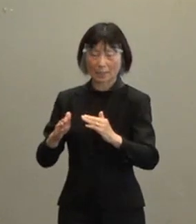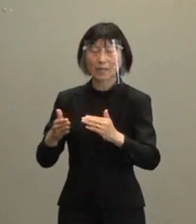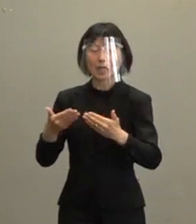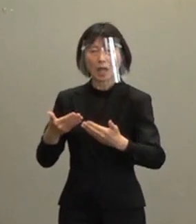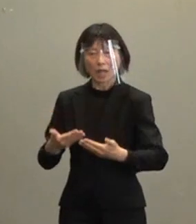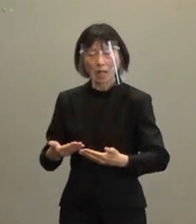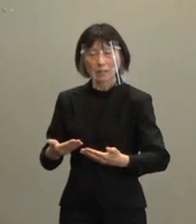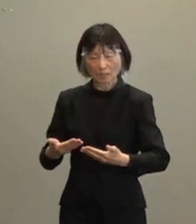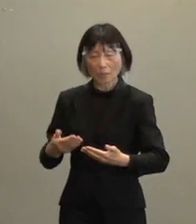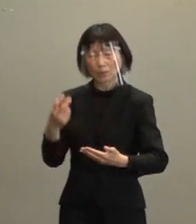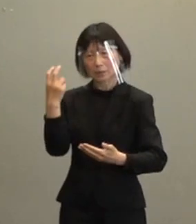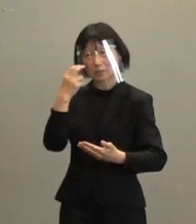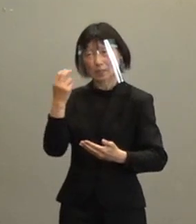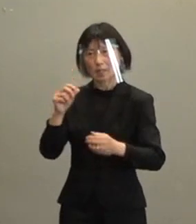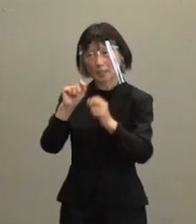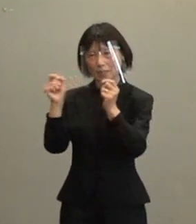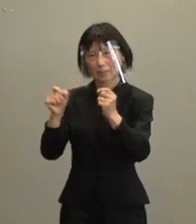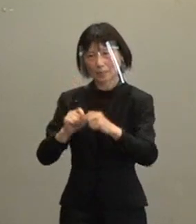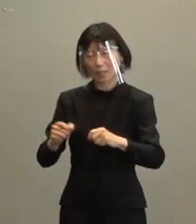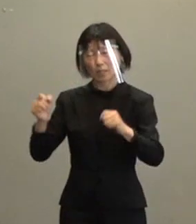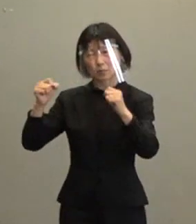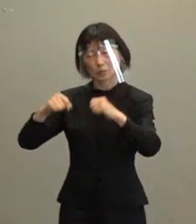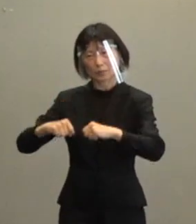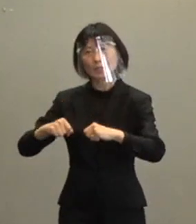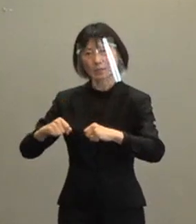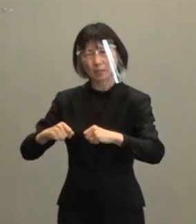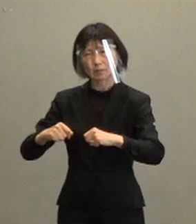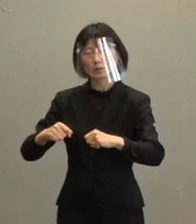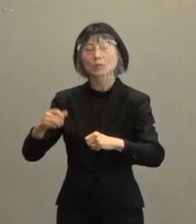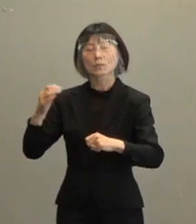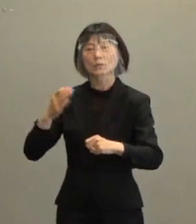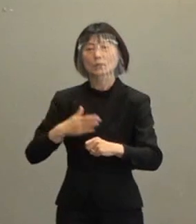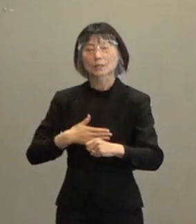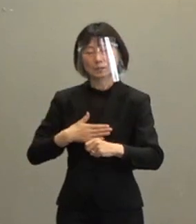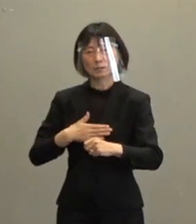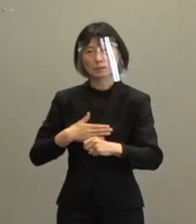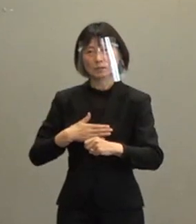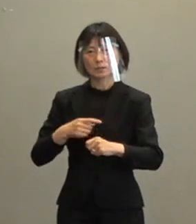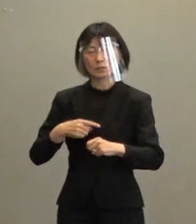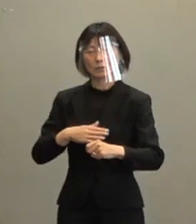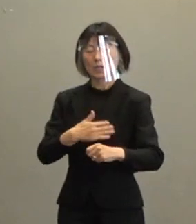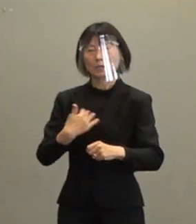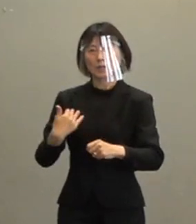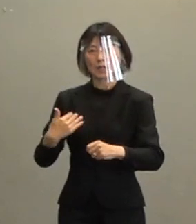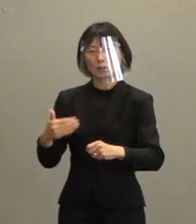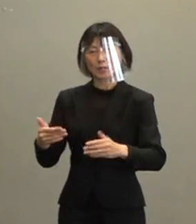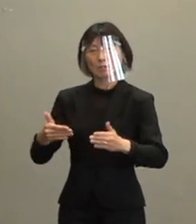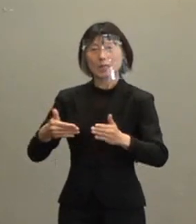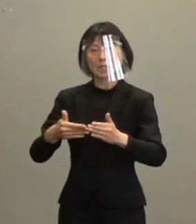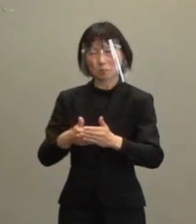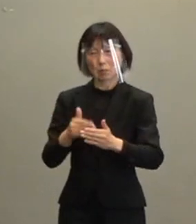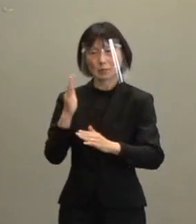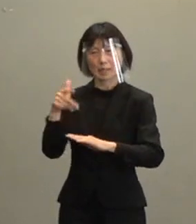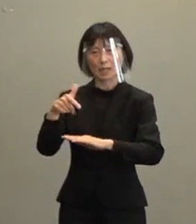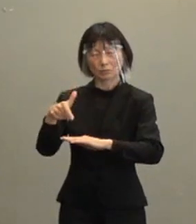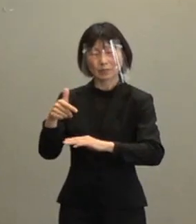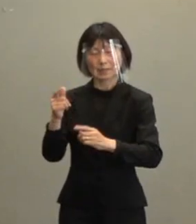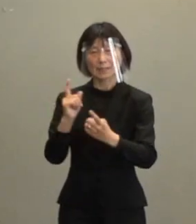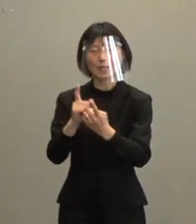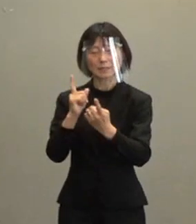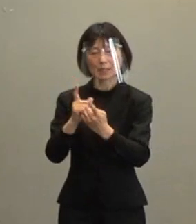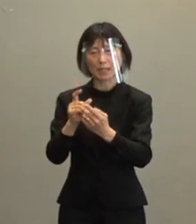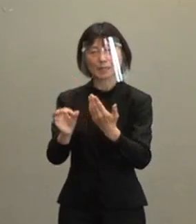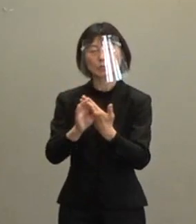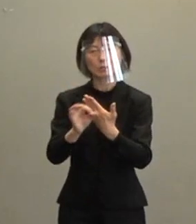上でですね、了承されたというふうに認識をします。で、私たち千葉県はですね、これまでも政府に対してですね、例え